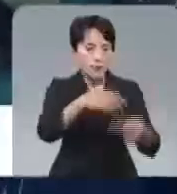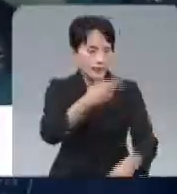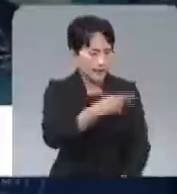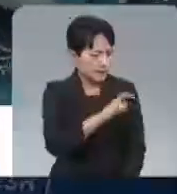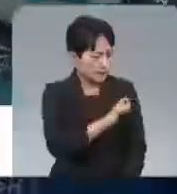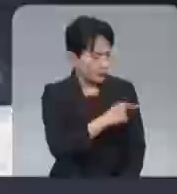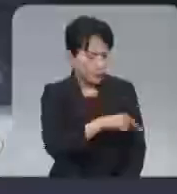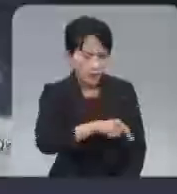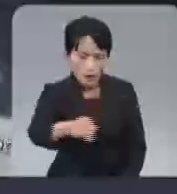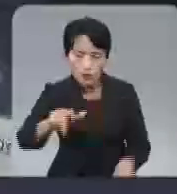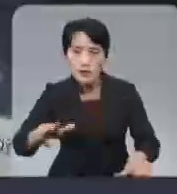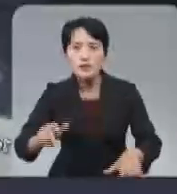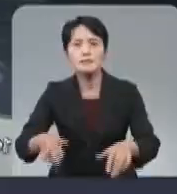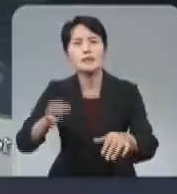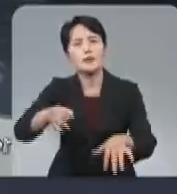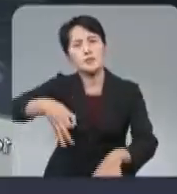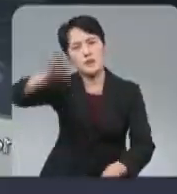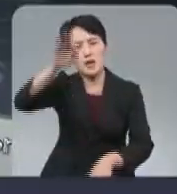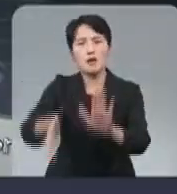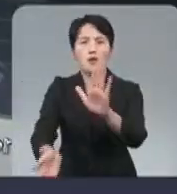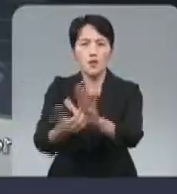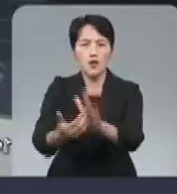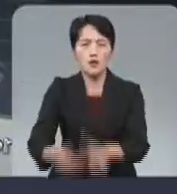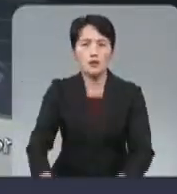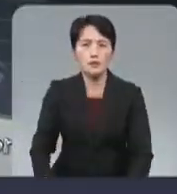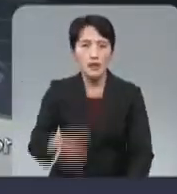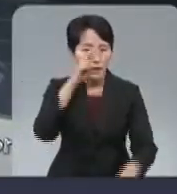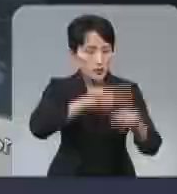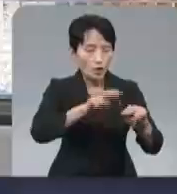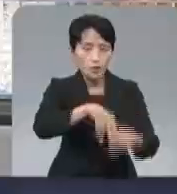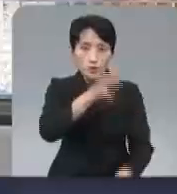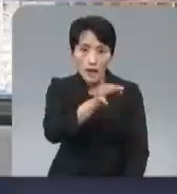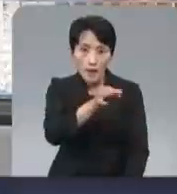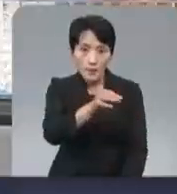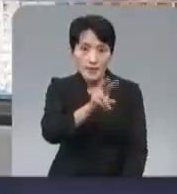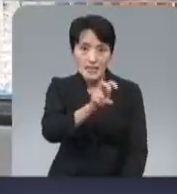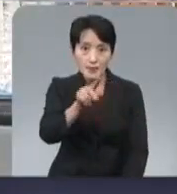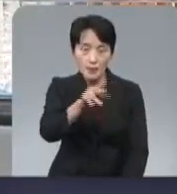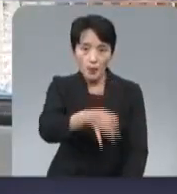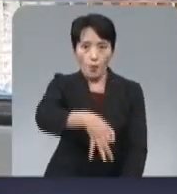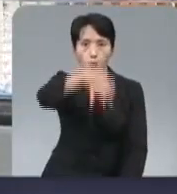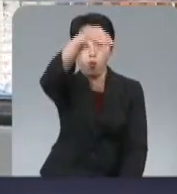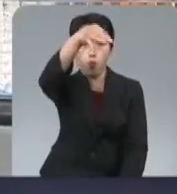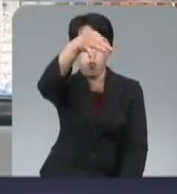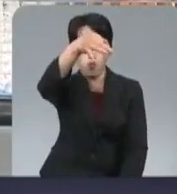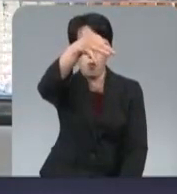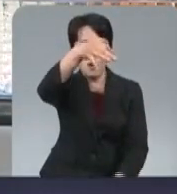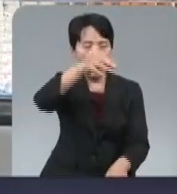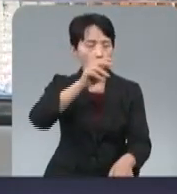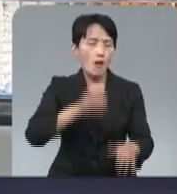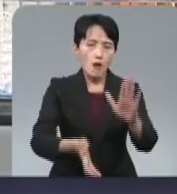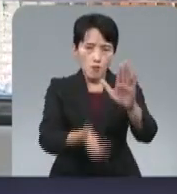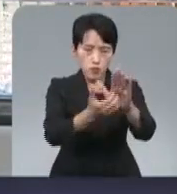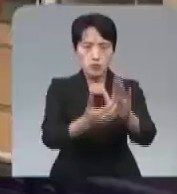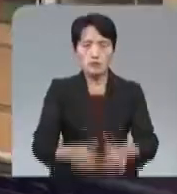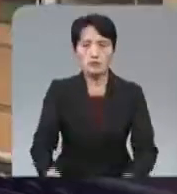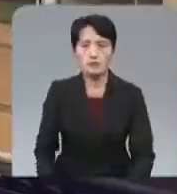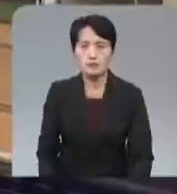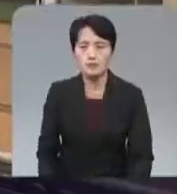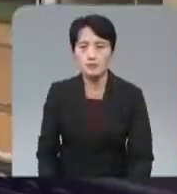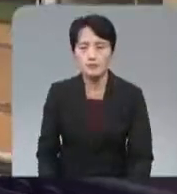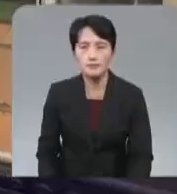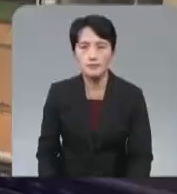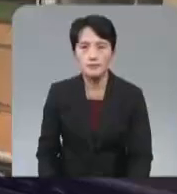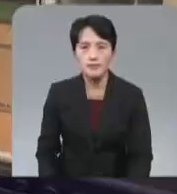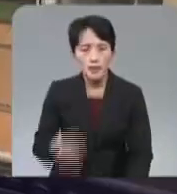un an le taux d'inflation au troisième trimestre de l'année s'est ainsi établi à 2,6 pour cent soit son plus haut